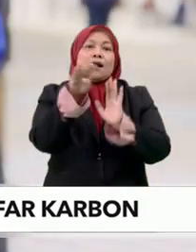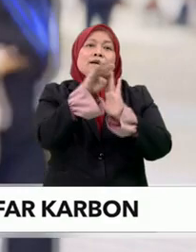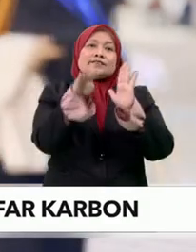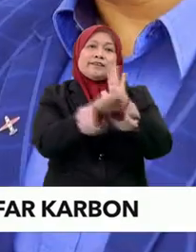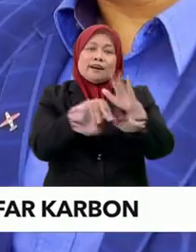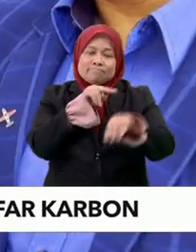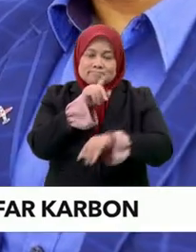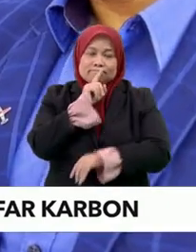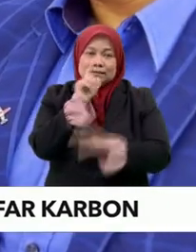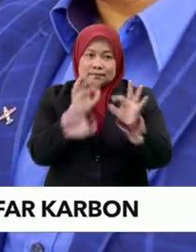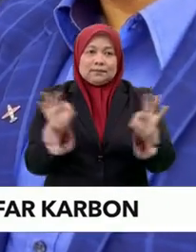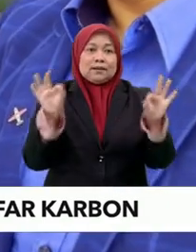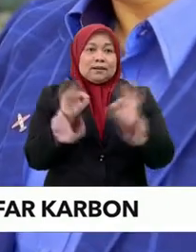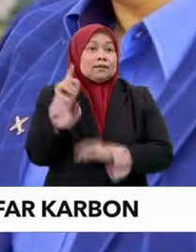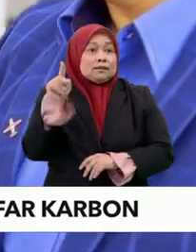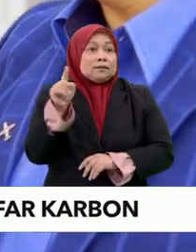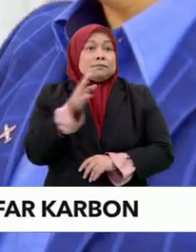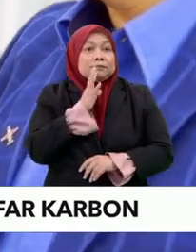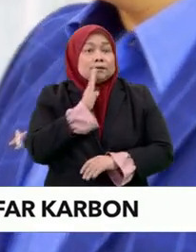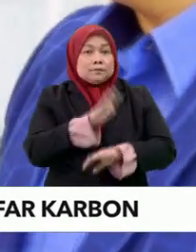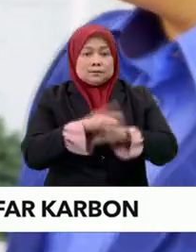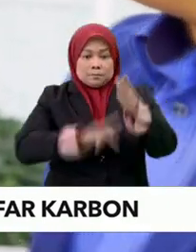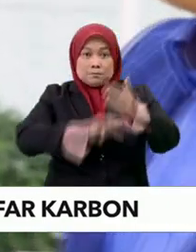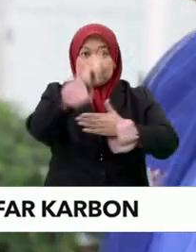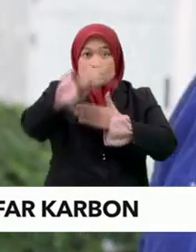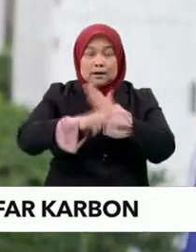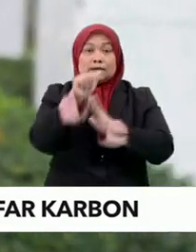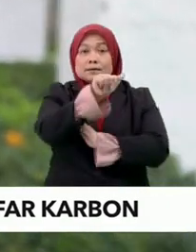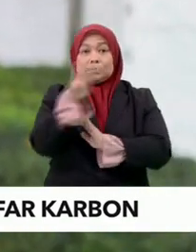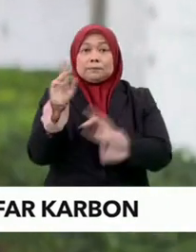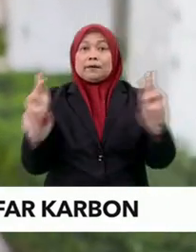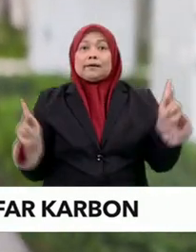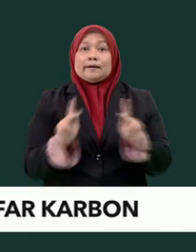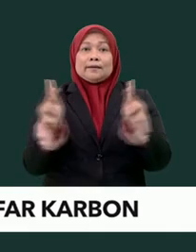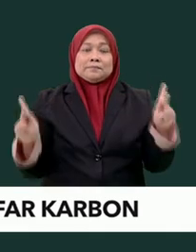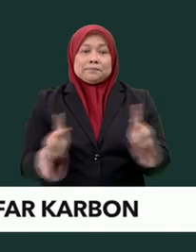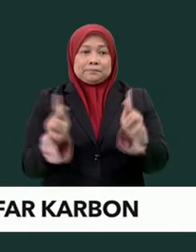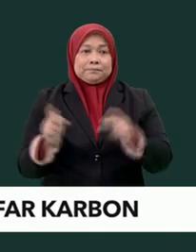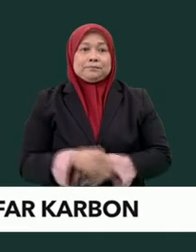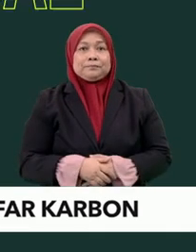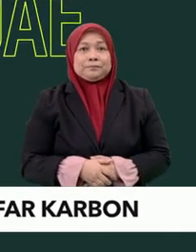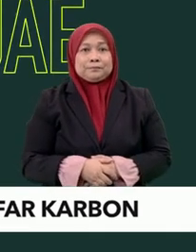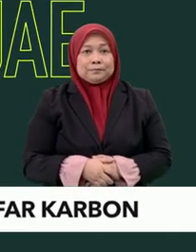ini yang penting. Beliau berkata demikian dalam program Agenda Awani pada Khamis.